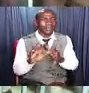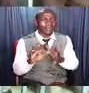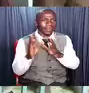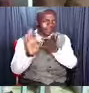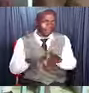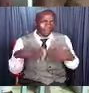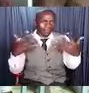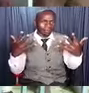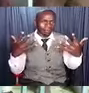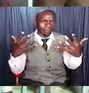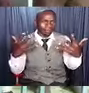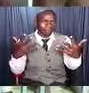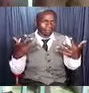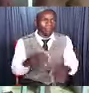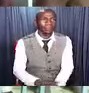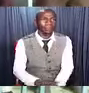Hallelujah. Hallelujah.